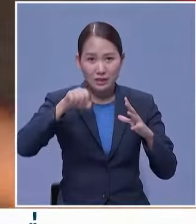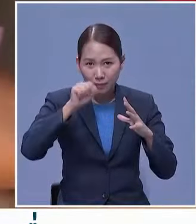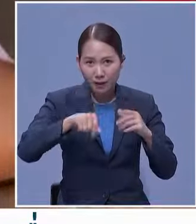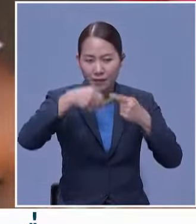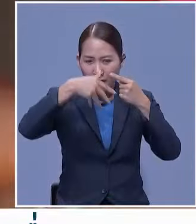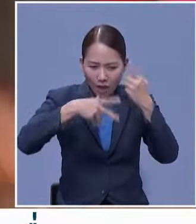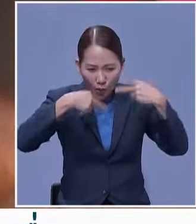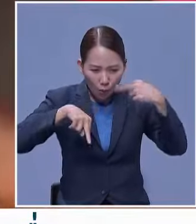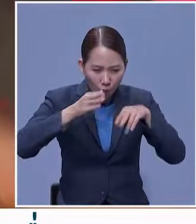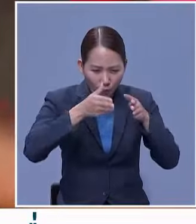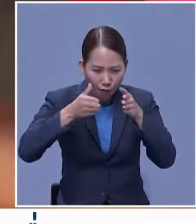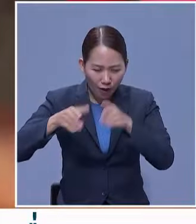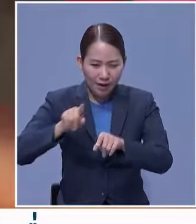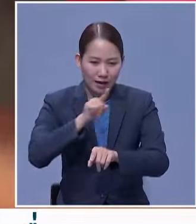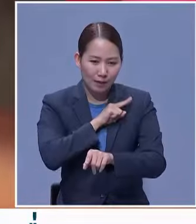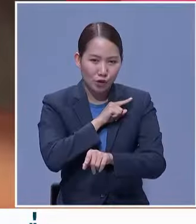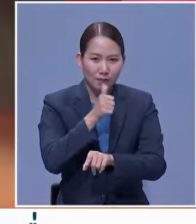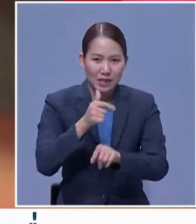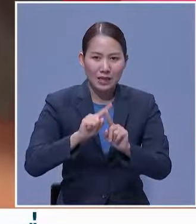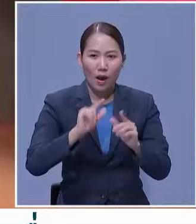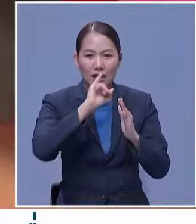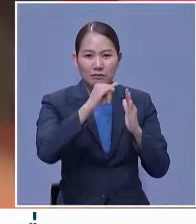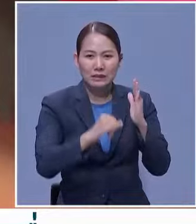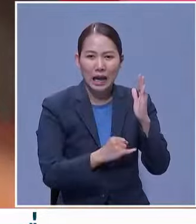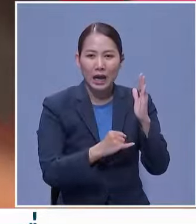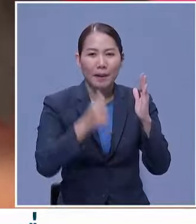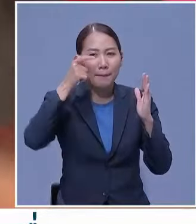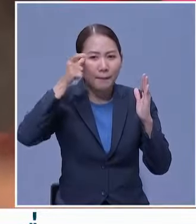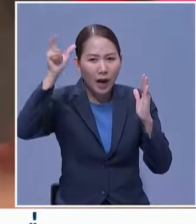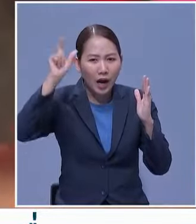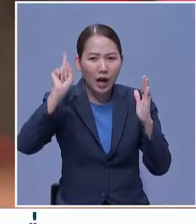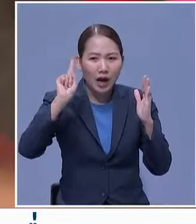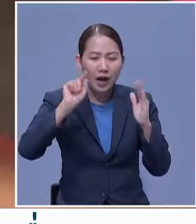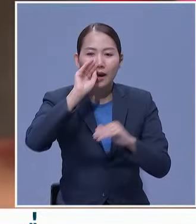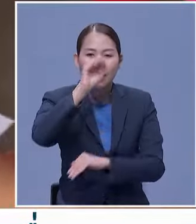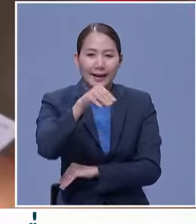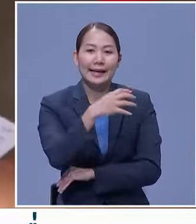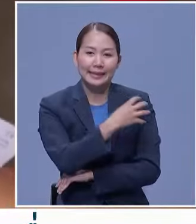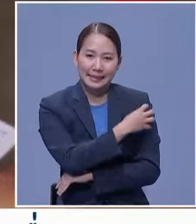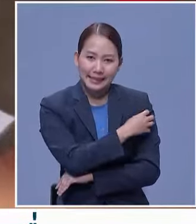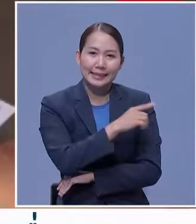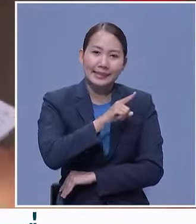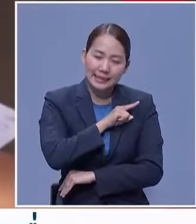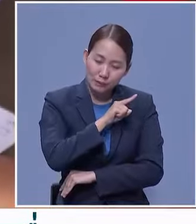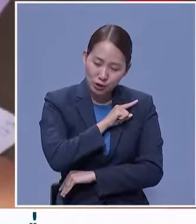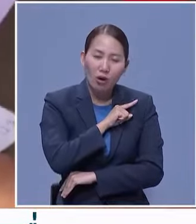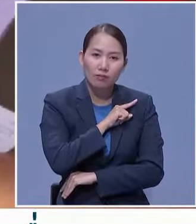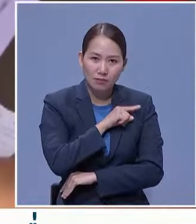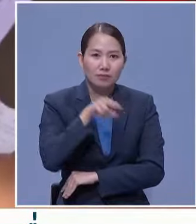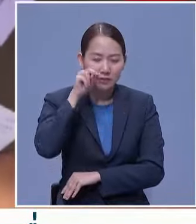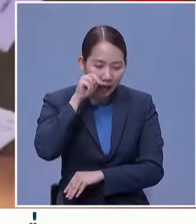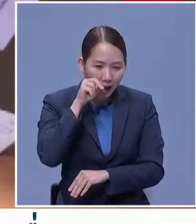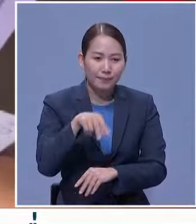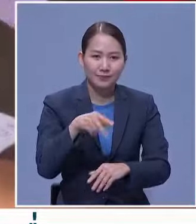การเก็บเงินเข้าองค์กรของเขาต้องมีเจ้าหน้าที่ไปวางบินทุกเดือนชาวบ้านเขาก็เอาบินนี่แหละไปจ่ายที่เทศบาลก็ได้ไปจ่ายที่ตามร้านค้า